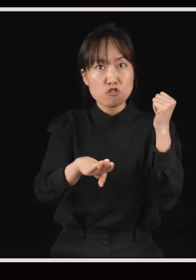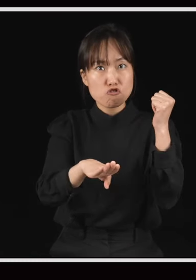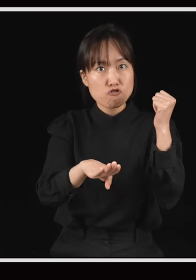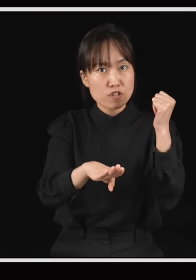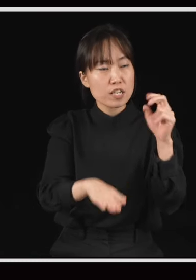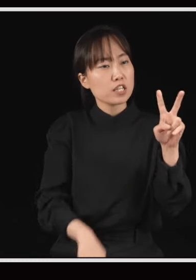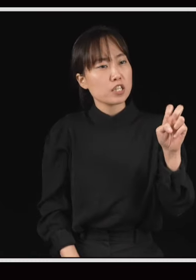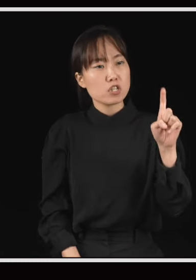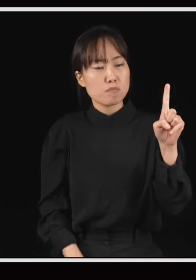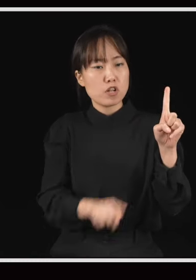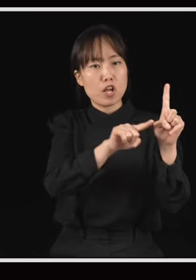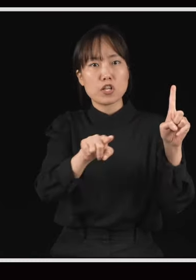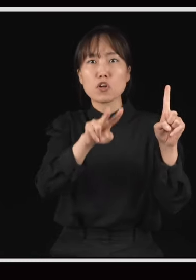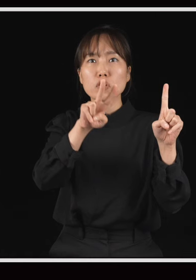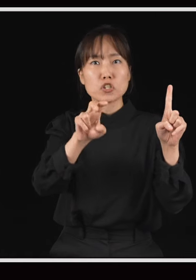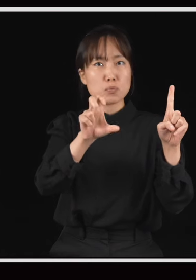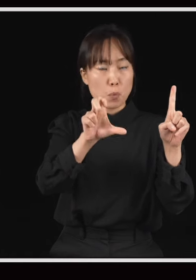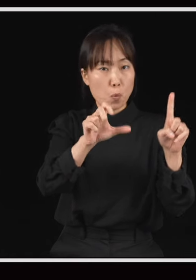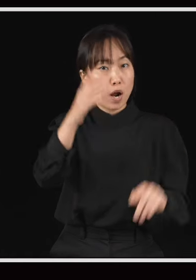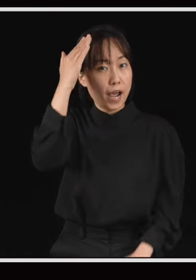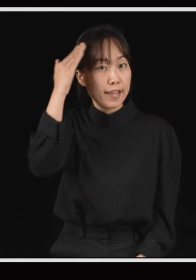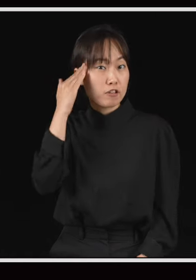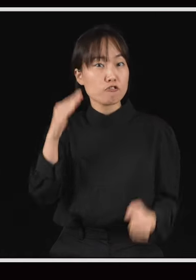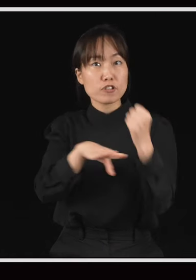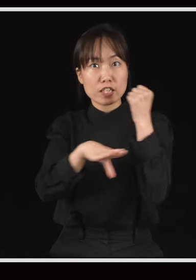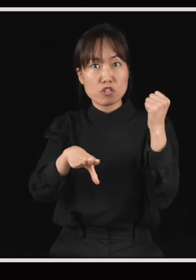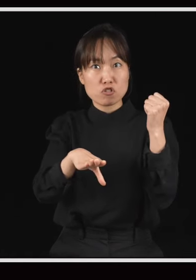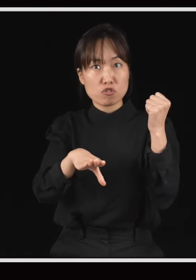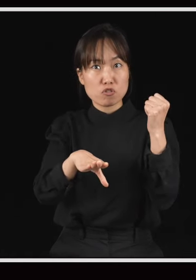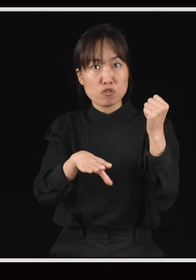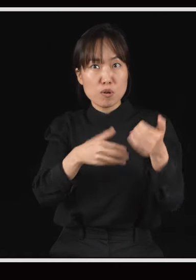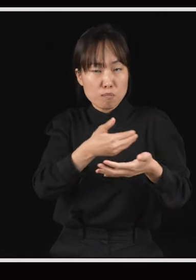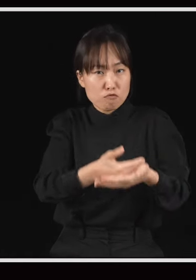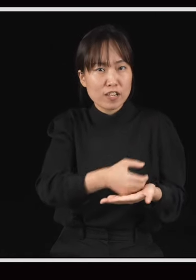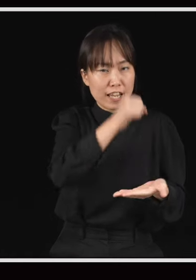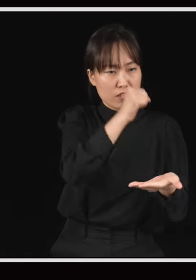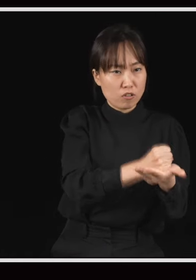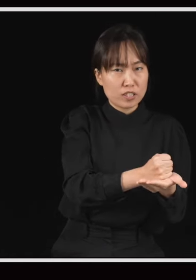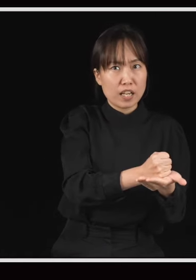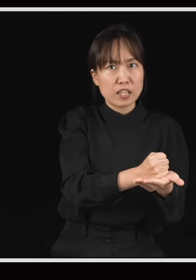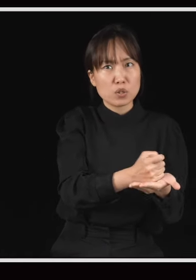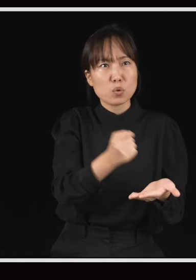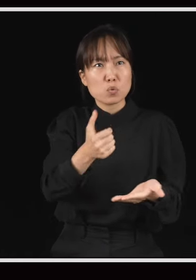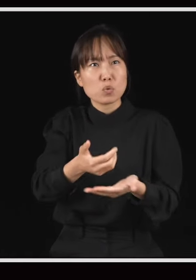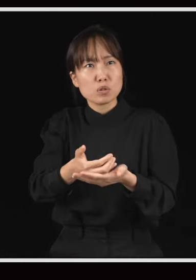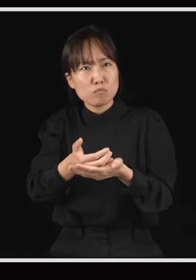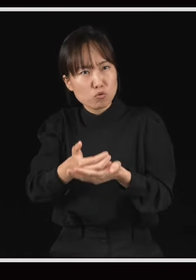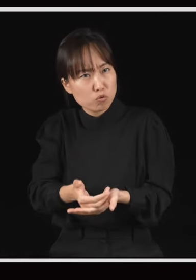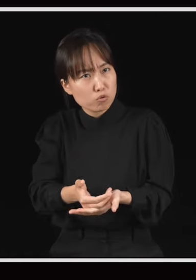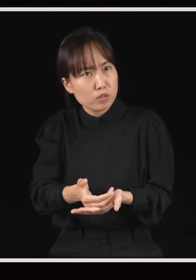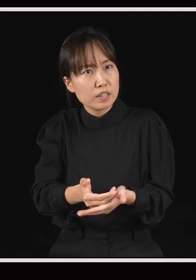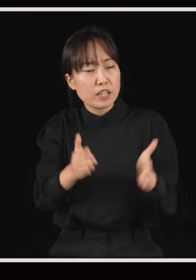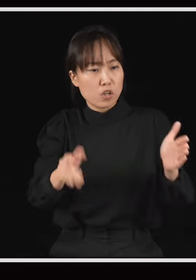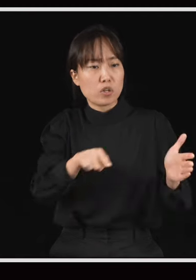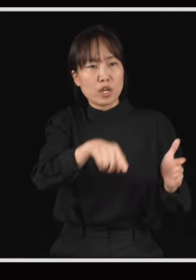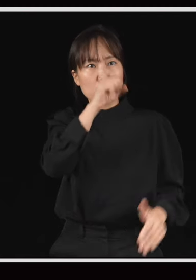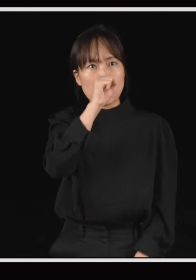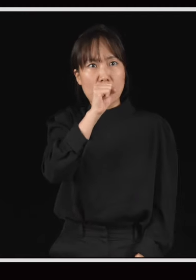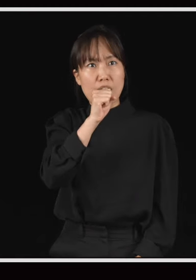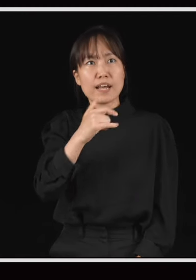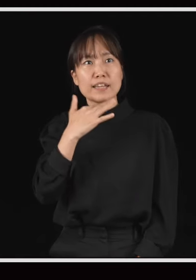기준으로 보정했을 때 21에서 25, 한국식으로 해도 정상 체중 또는 약간 과체중 정도고요.